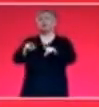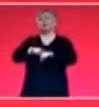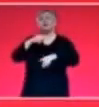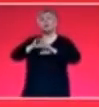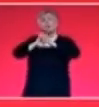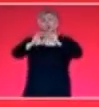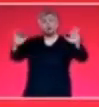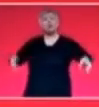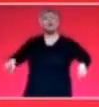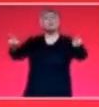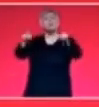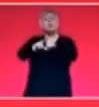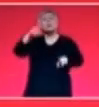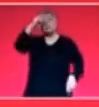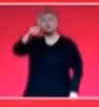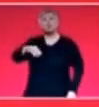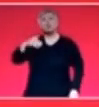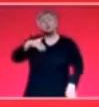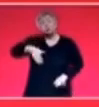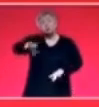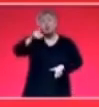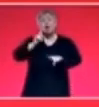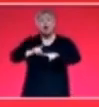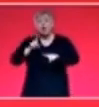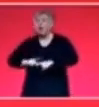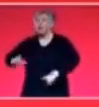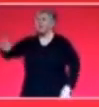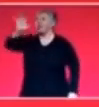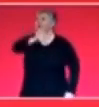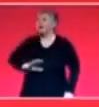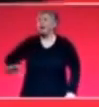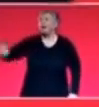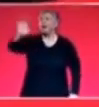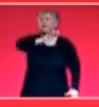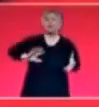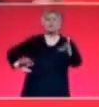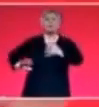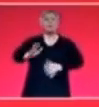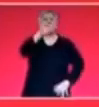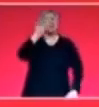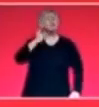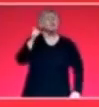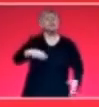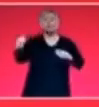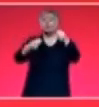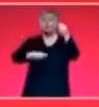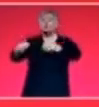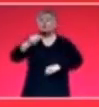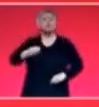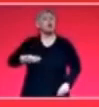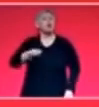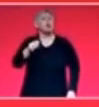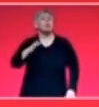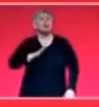με τον Αλέξη, για μια Ελλάδα, για μια Ευρώπη. Ναι λοιπόν, για την Ελλάδα των πολλών, για την Ευρώπη των